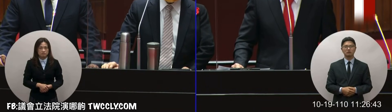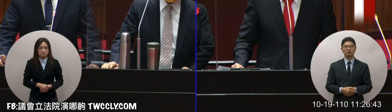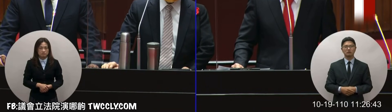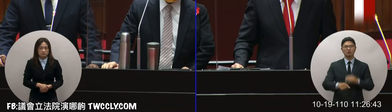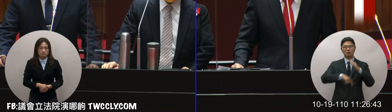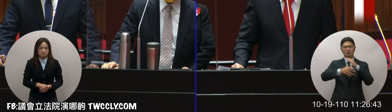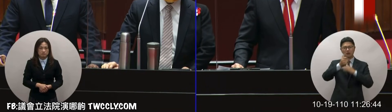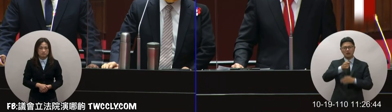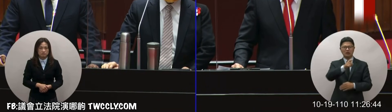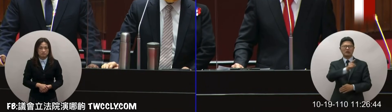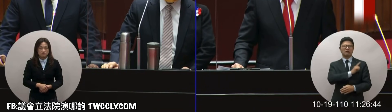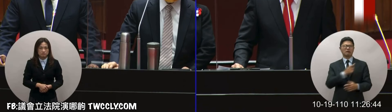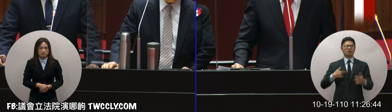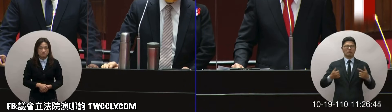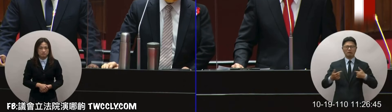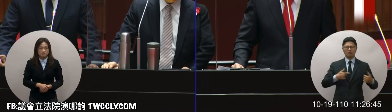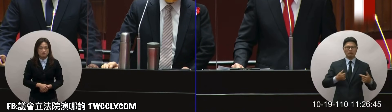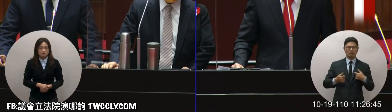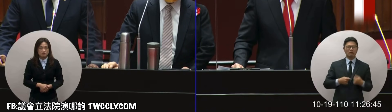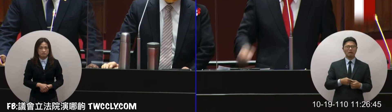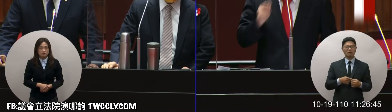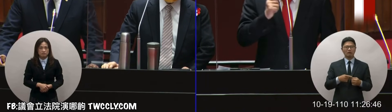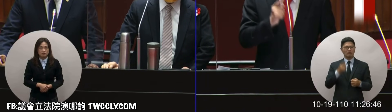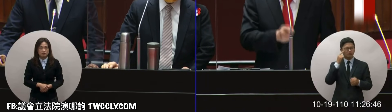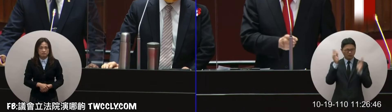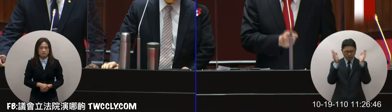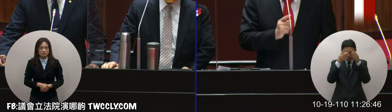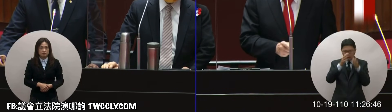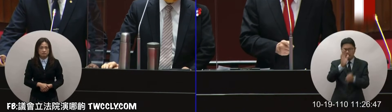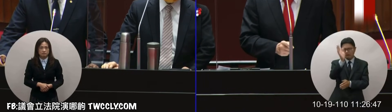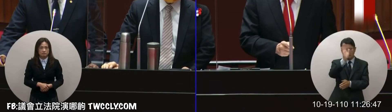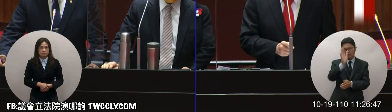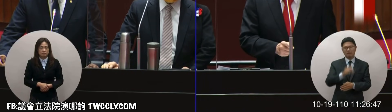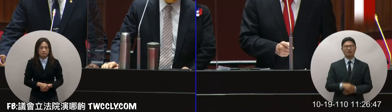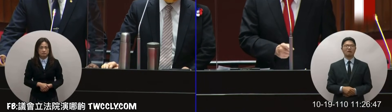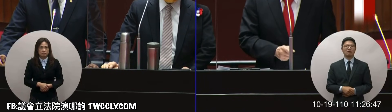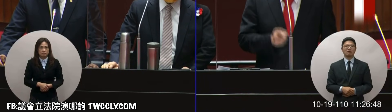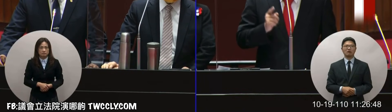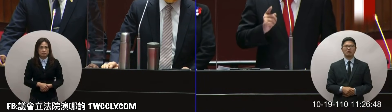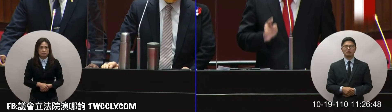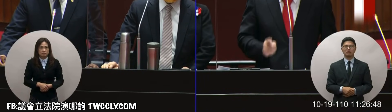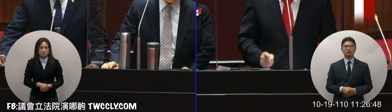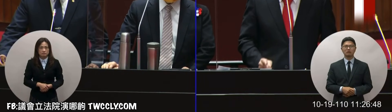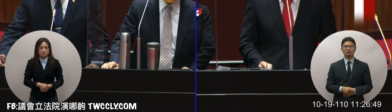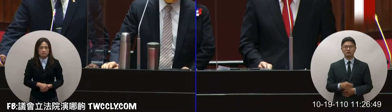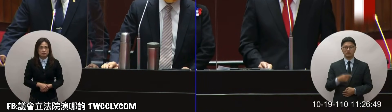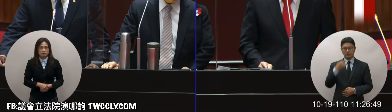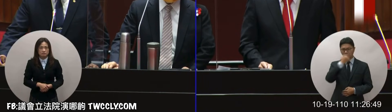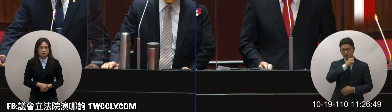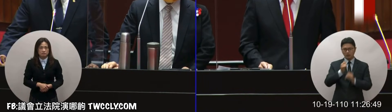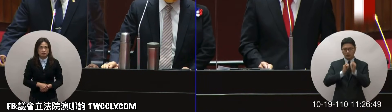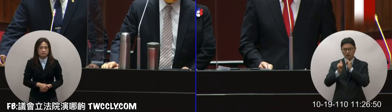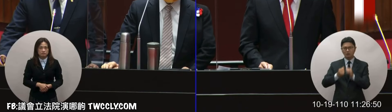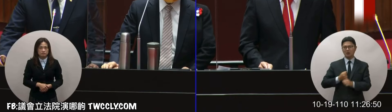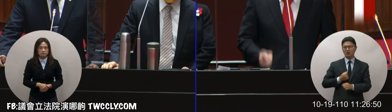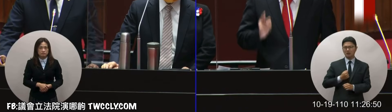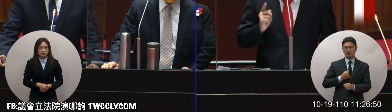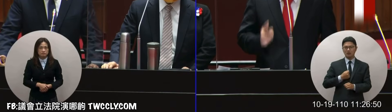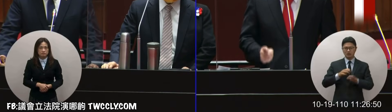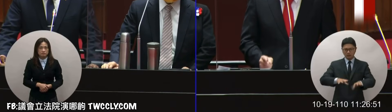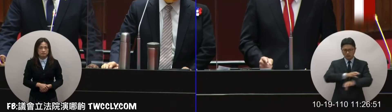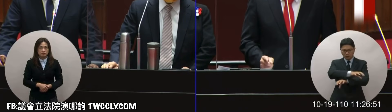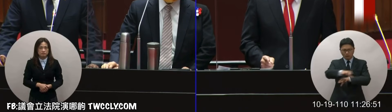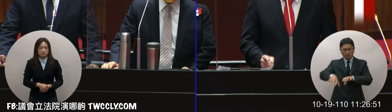郎自大，以井观天。今天让国人要了解我们所处的环境。不